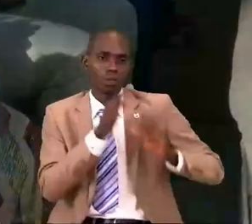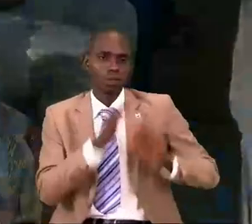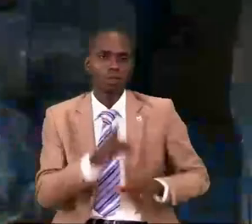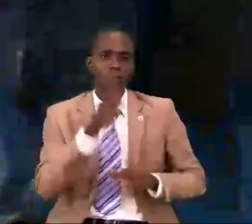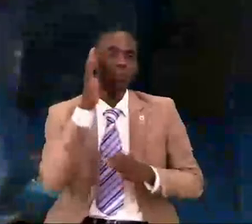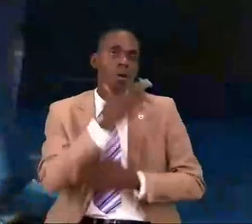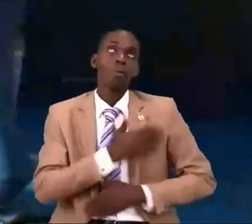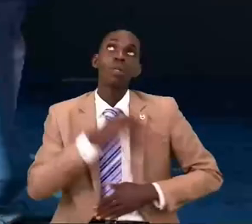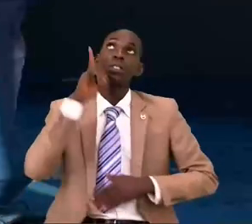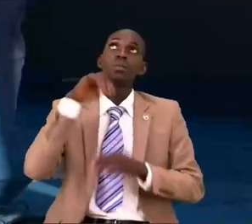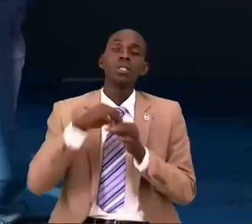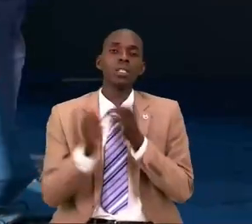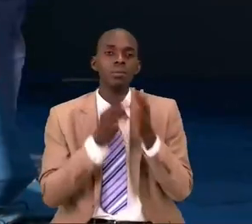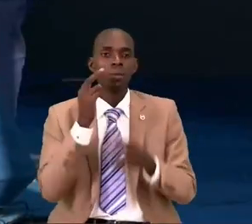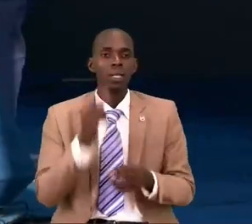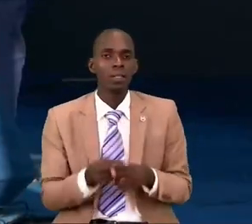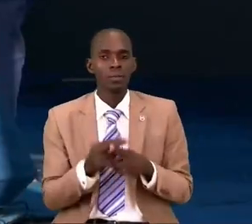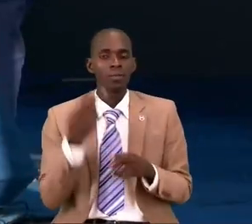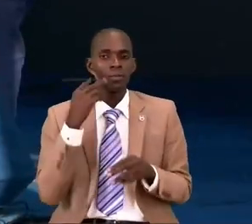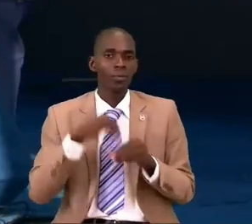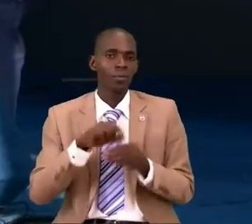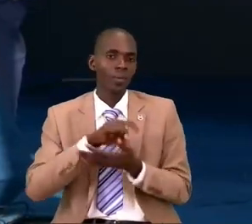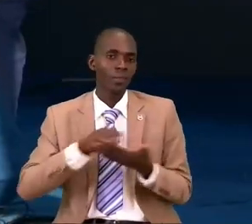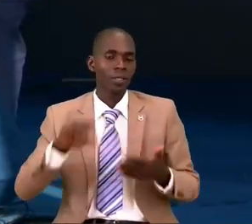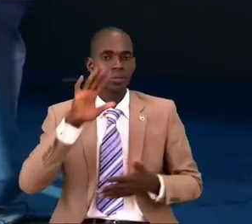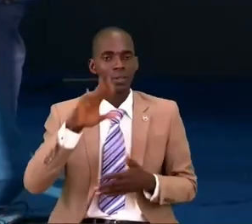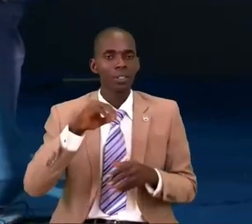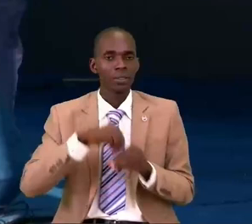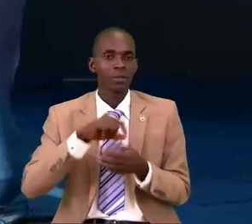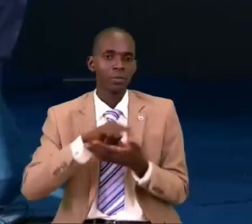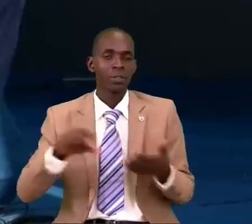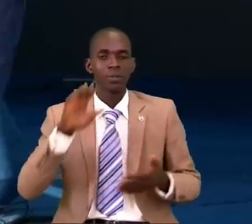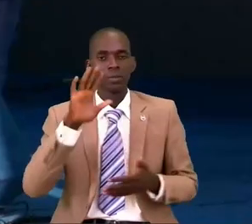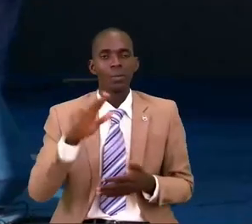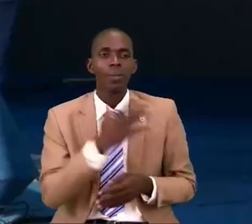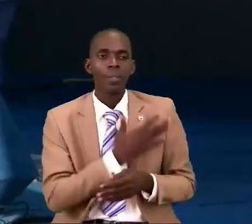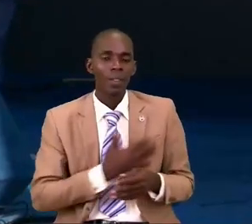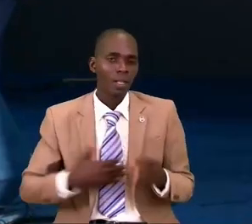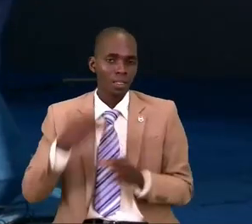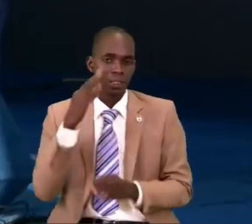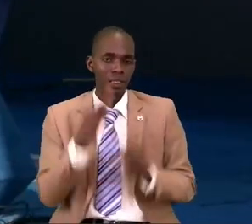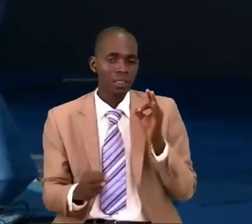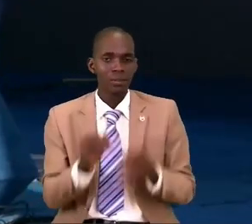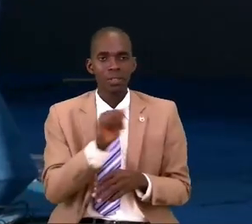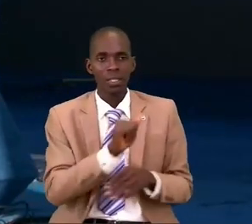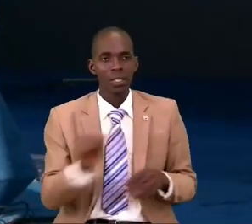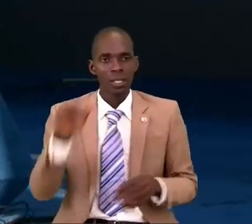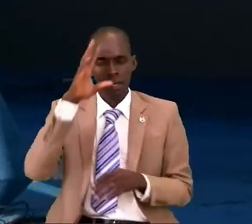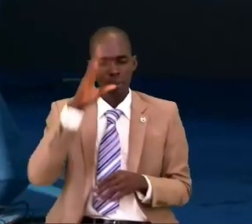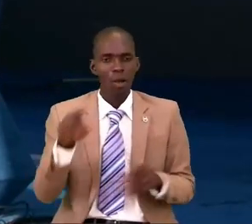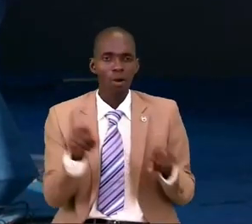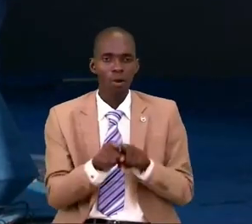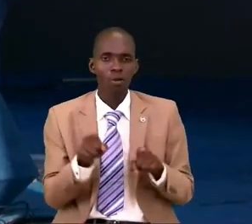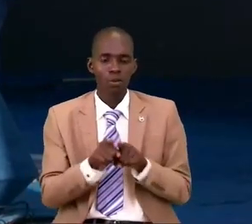Verset 5. Et l'athlète n'est pas couronné s'il n'a pas combattu suivant les règles.